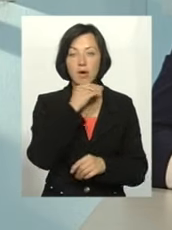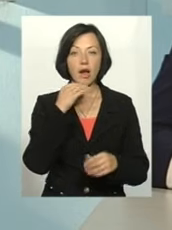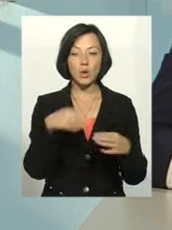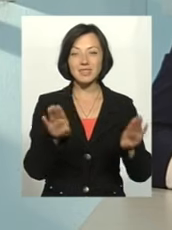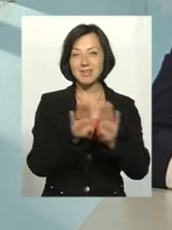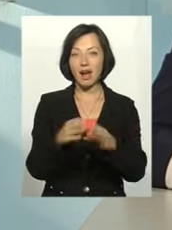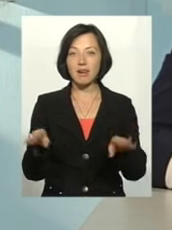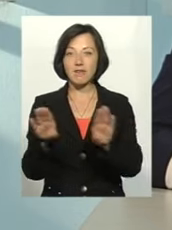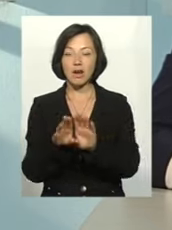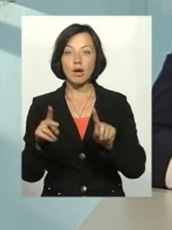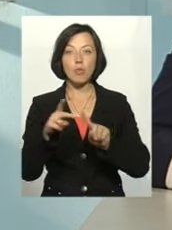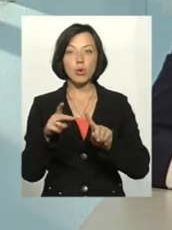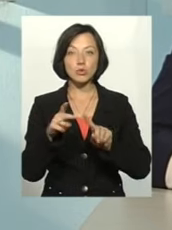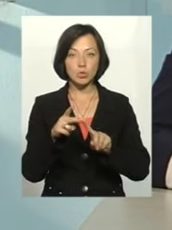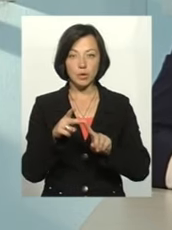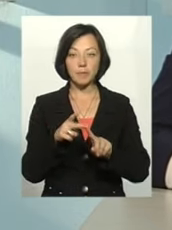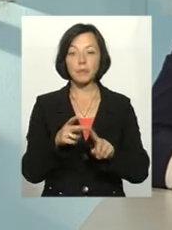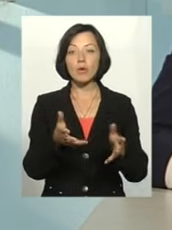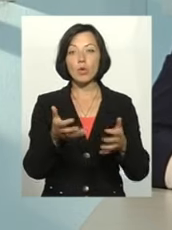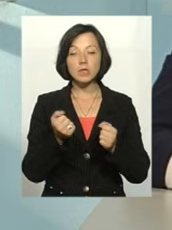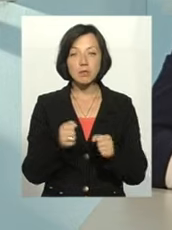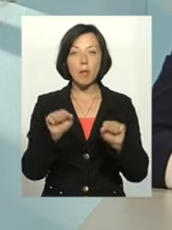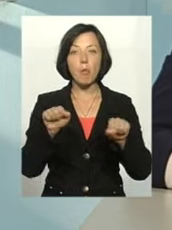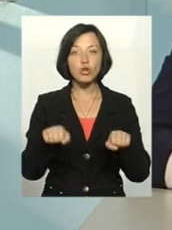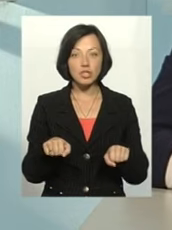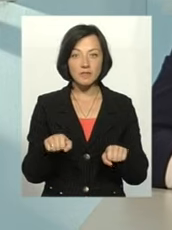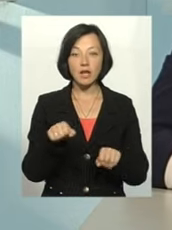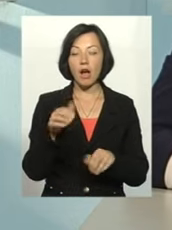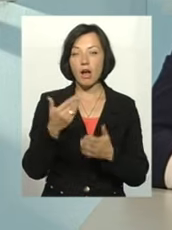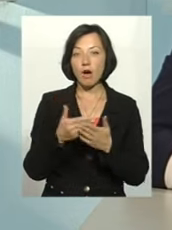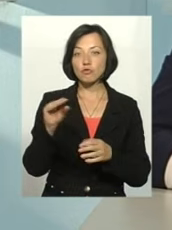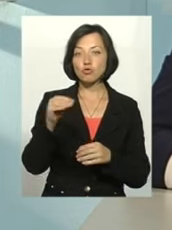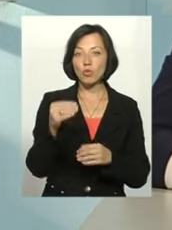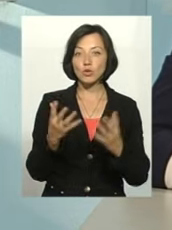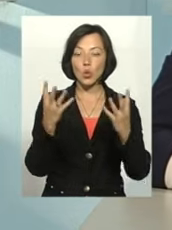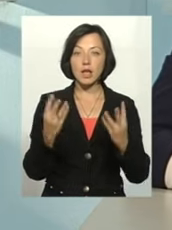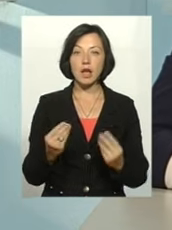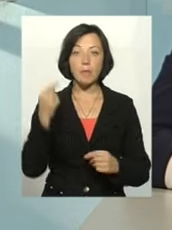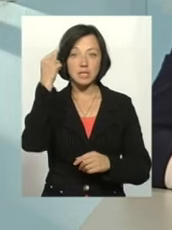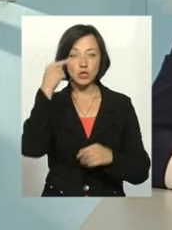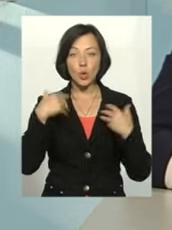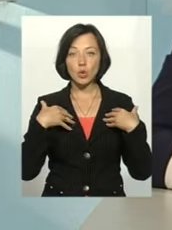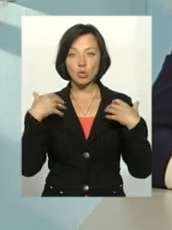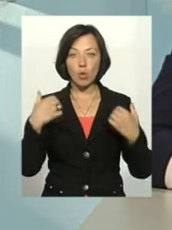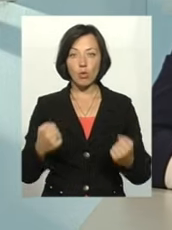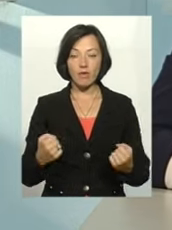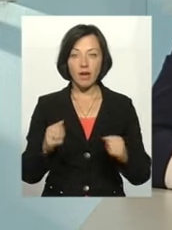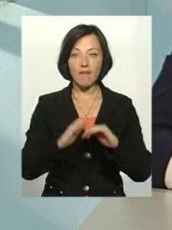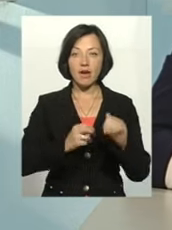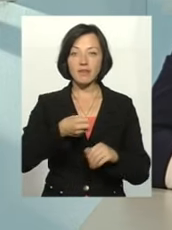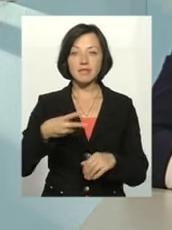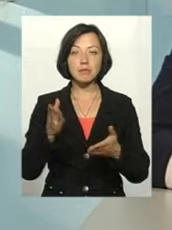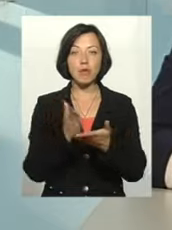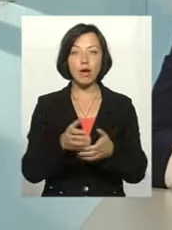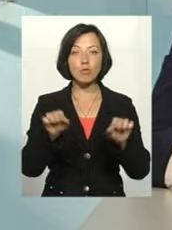закривається. По-друге, вони отримали можливість вже у жовтні, до Дня психічного здоров'я, фахівці мають